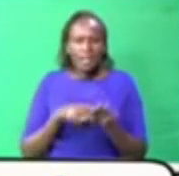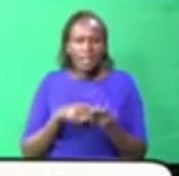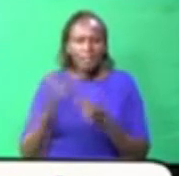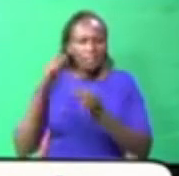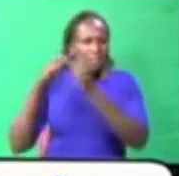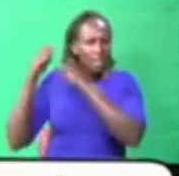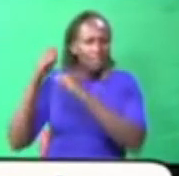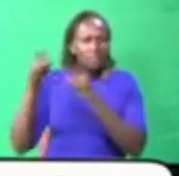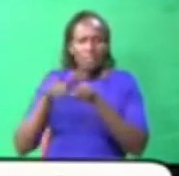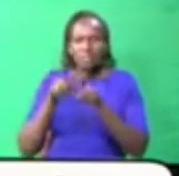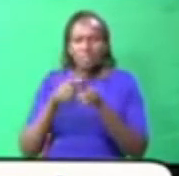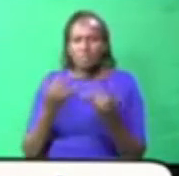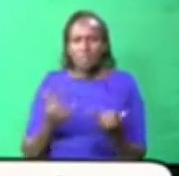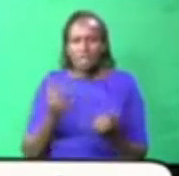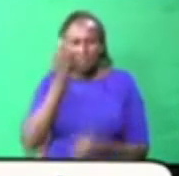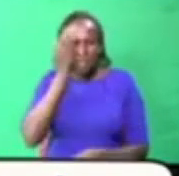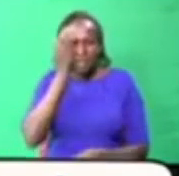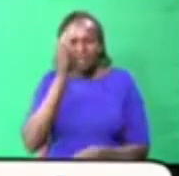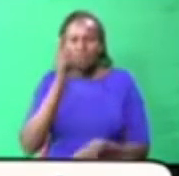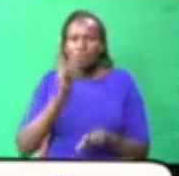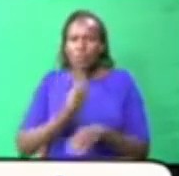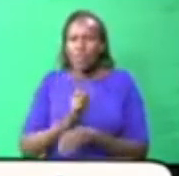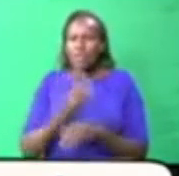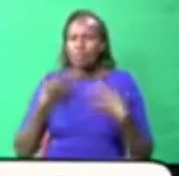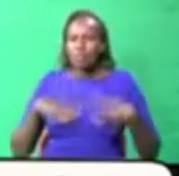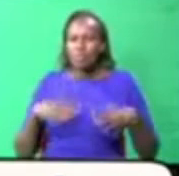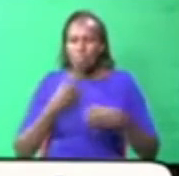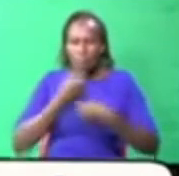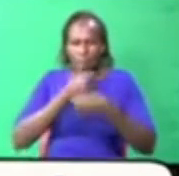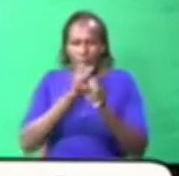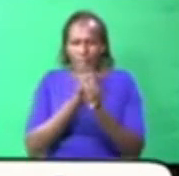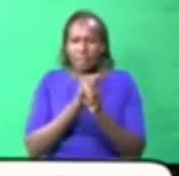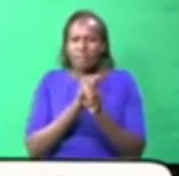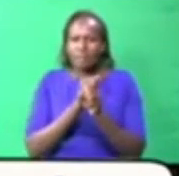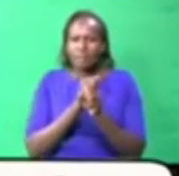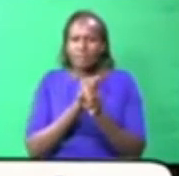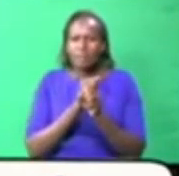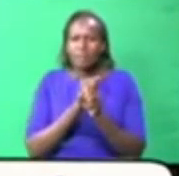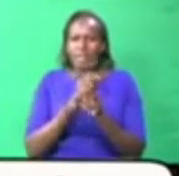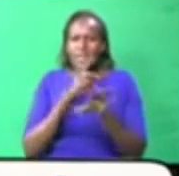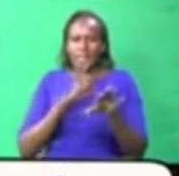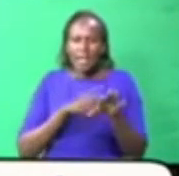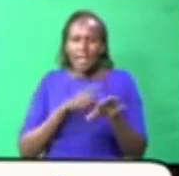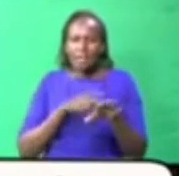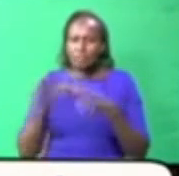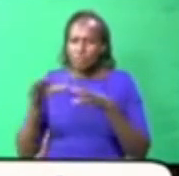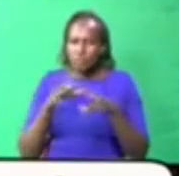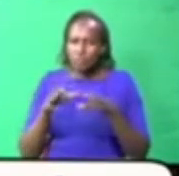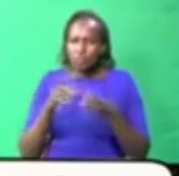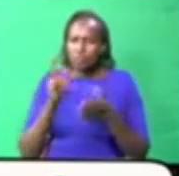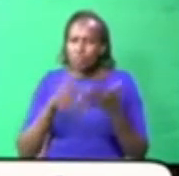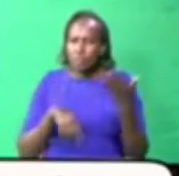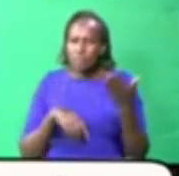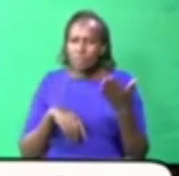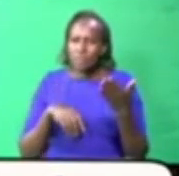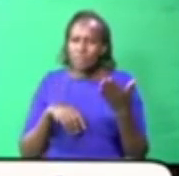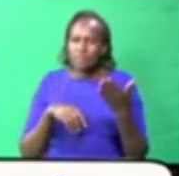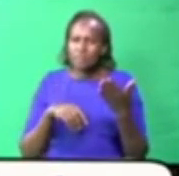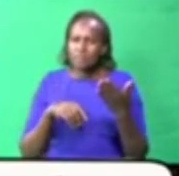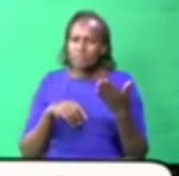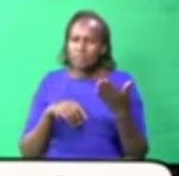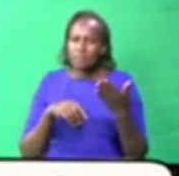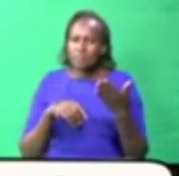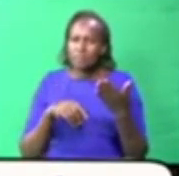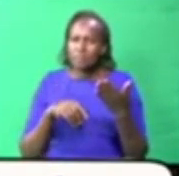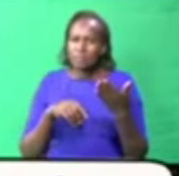even today in Israel, when people are making wanapofanya maybe ile kufanya nadhiri